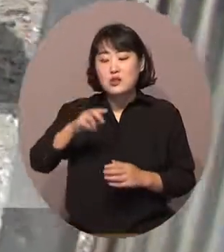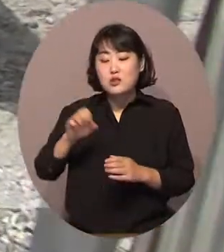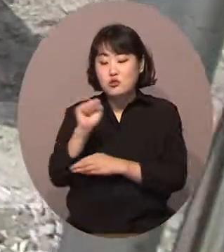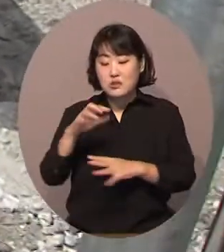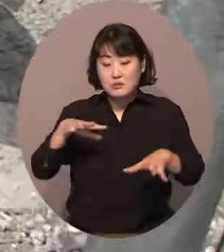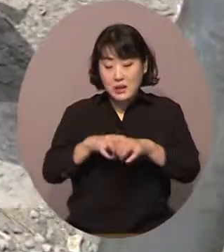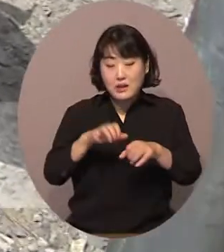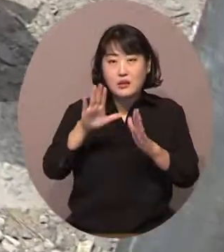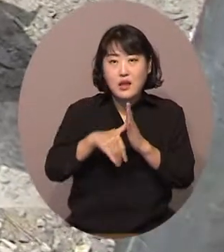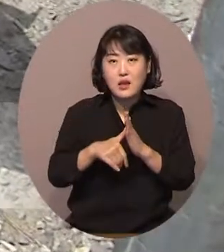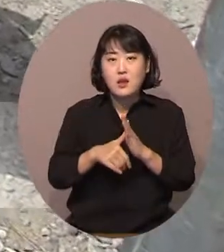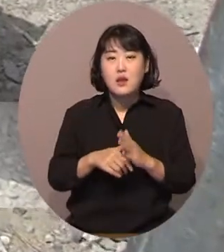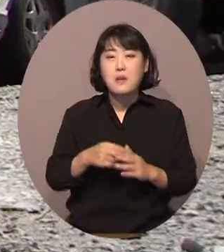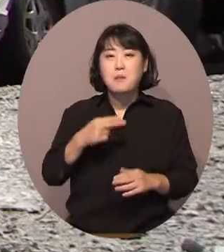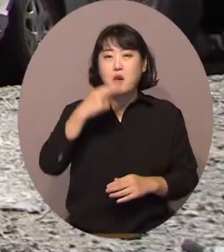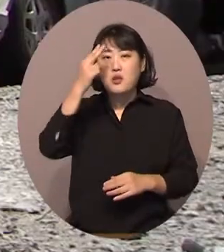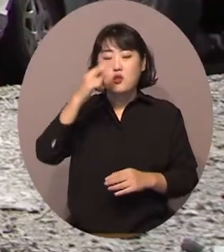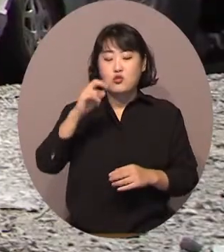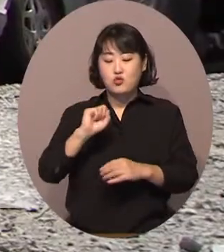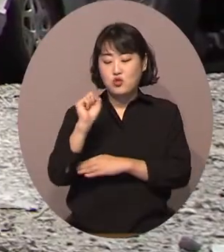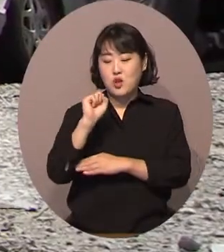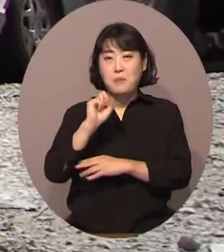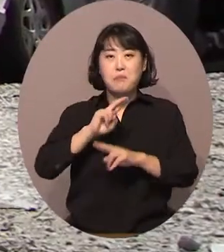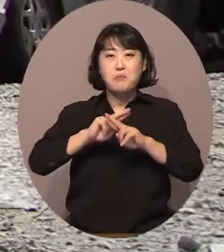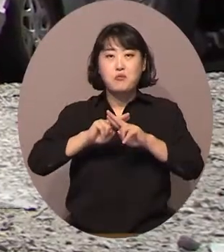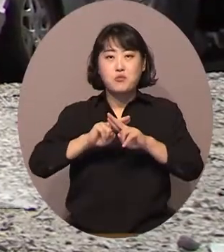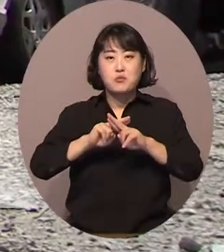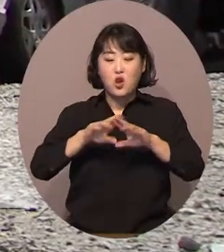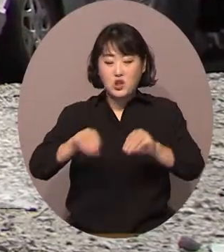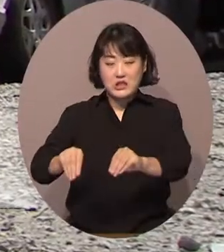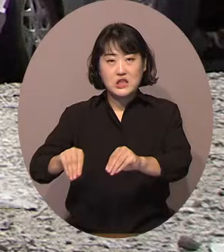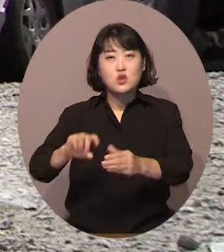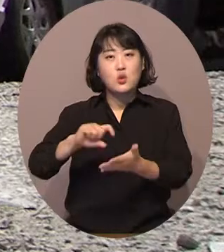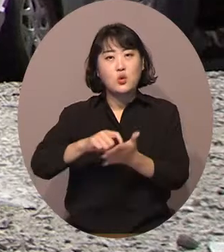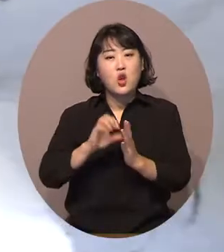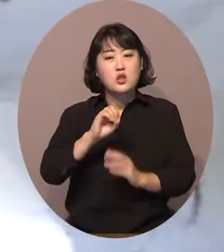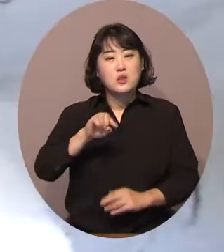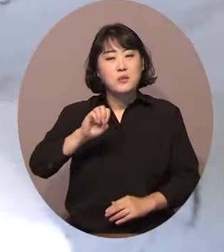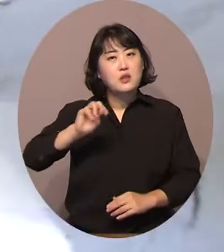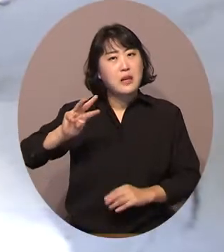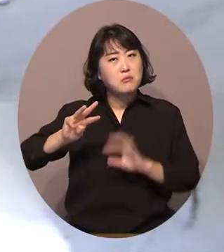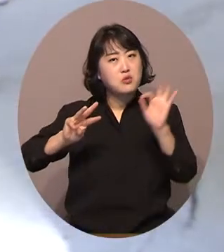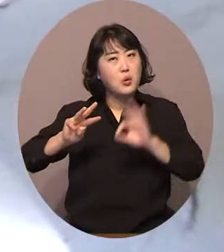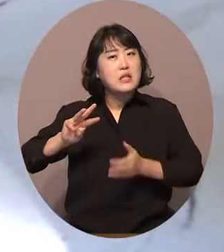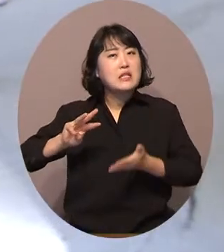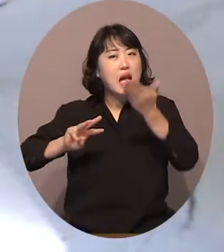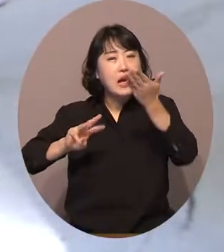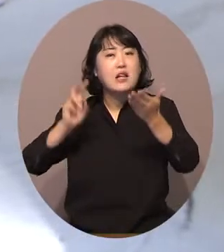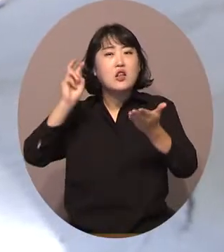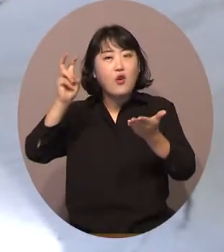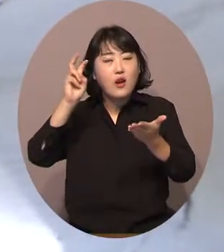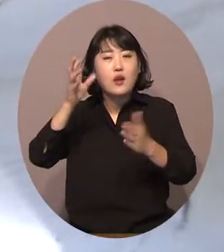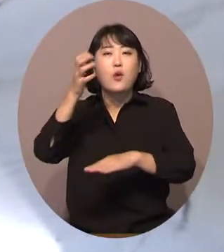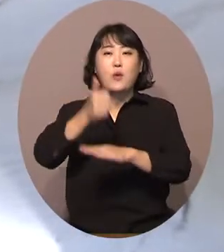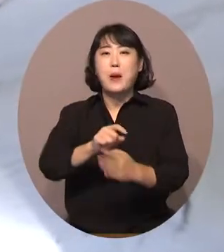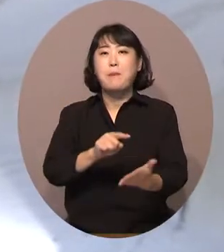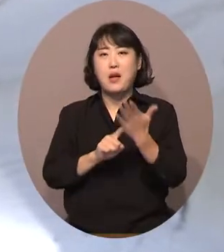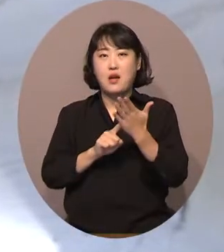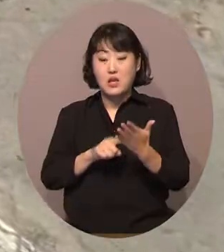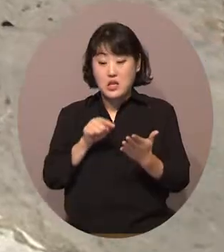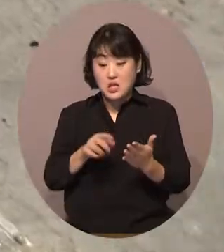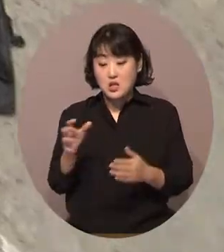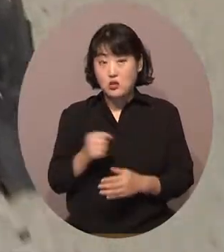농도가 면허 정지 수준인 0.03% 이상이었을 것이라는 결과를 받았습니다 경찰은이를